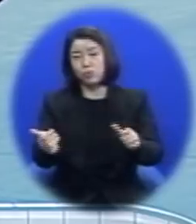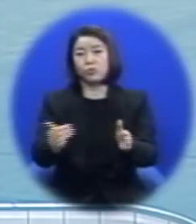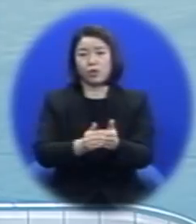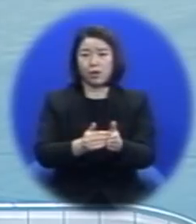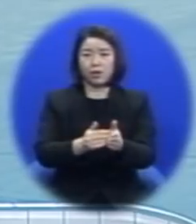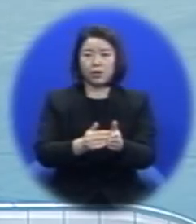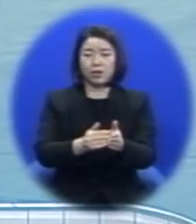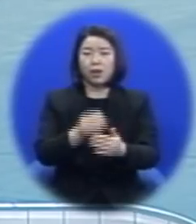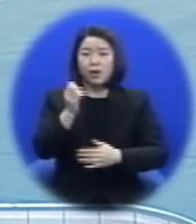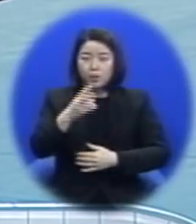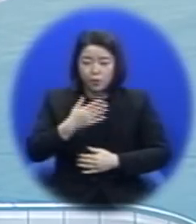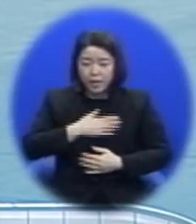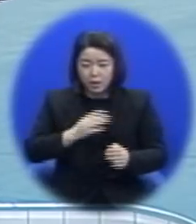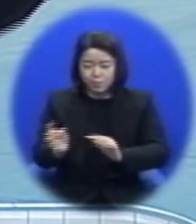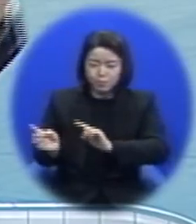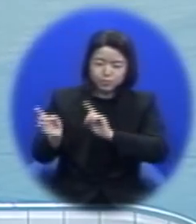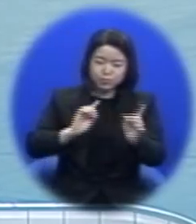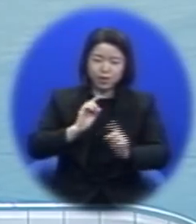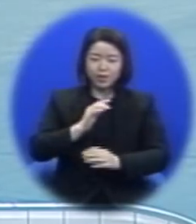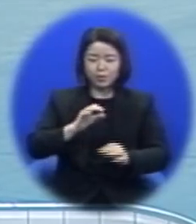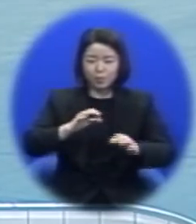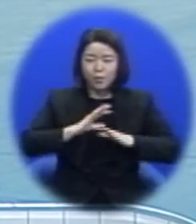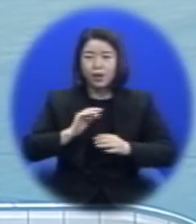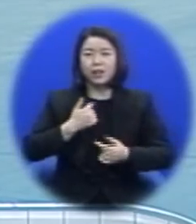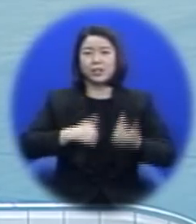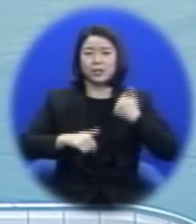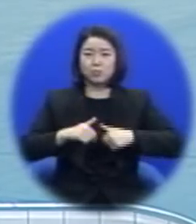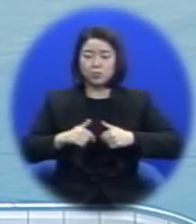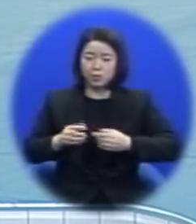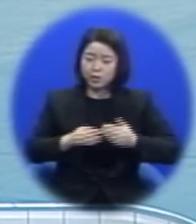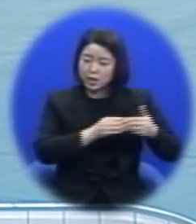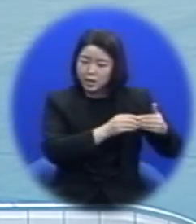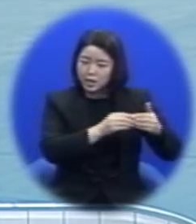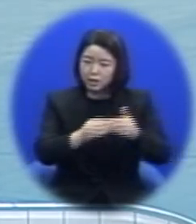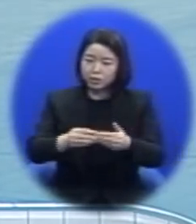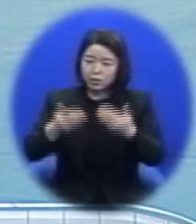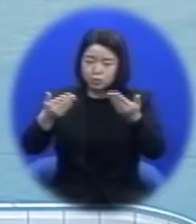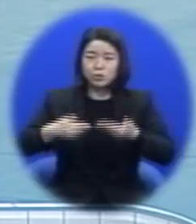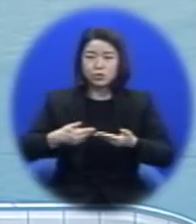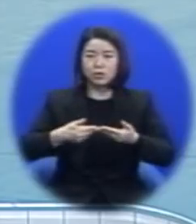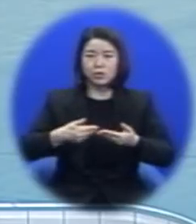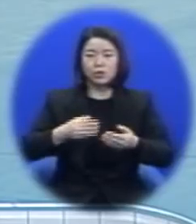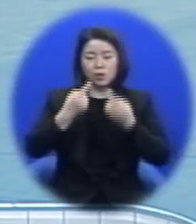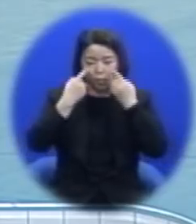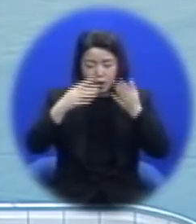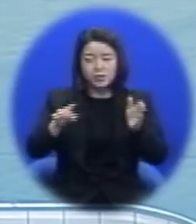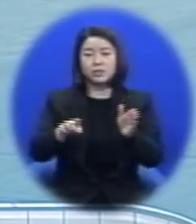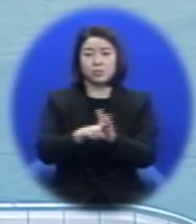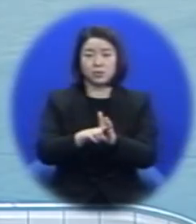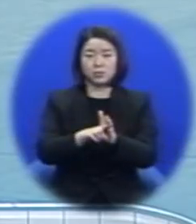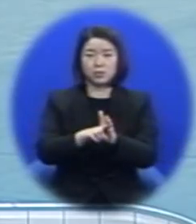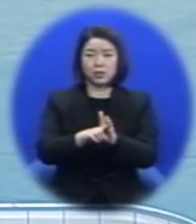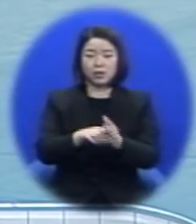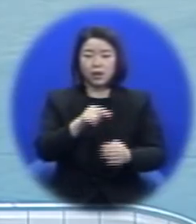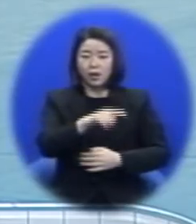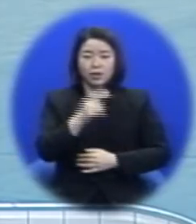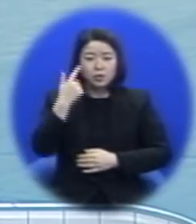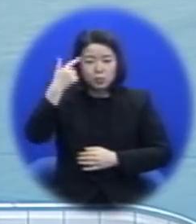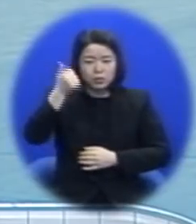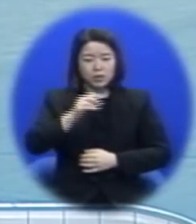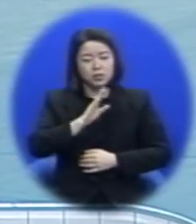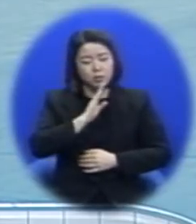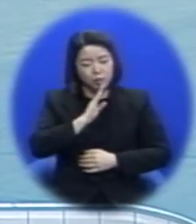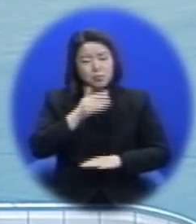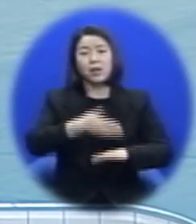그 놀라운 기쁨으로 인도해 주실 것을 확실히 믿습니다. 저는 그 목사님께 너무 감사했어요.